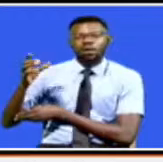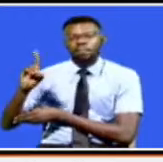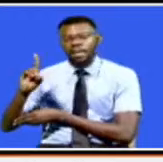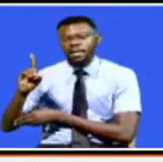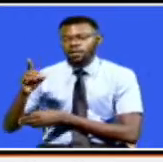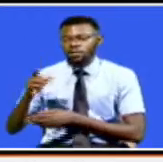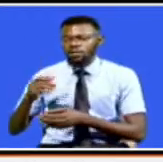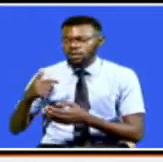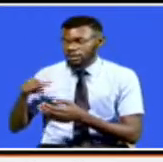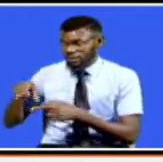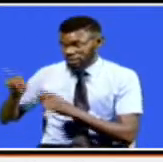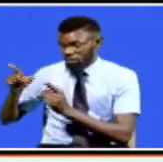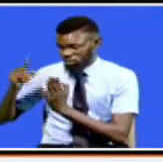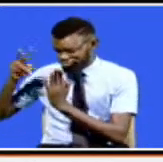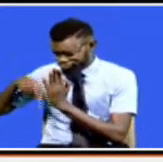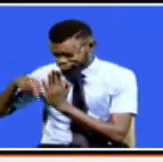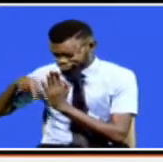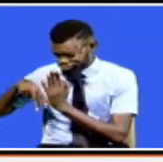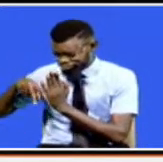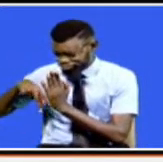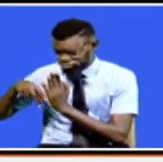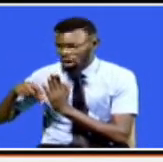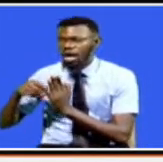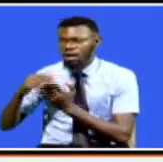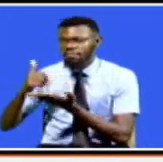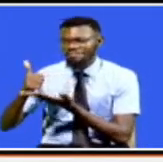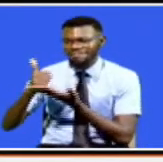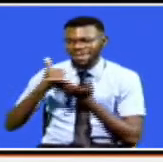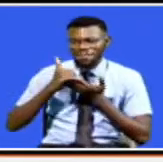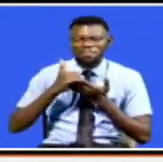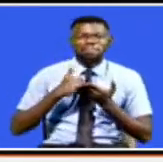ambapo namwambia sielewi,